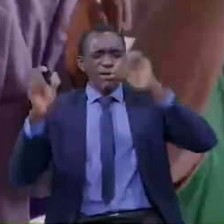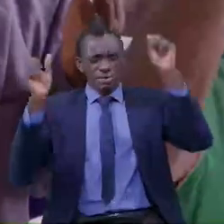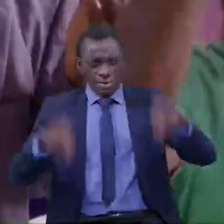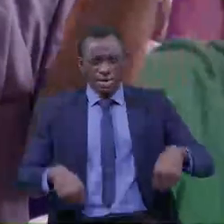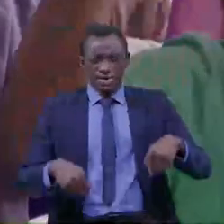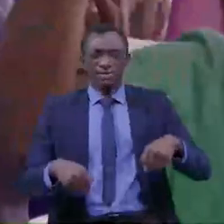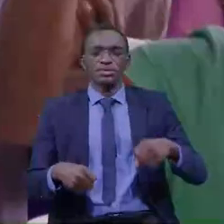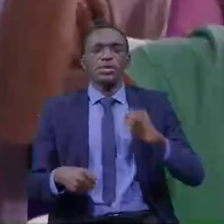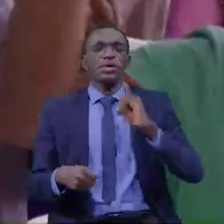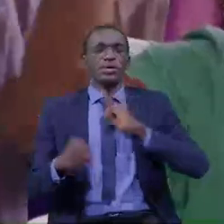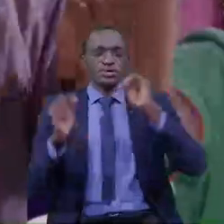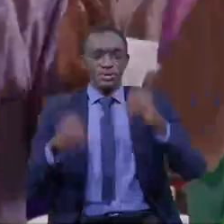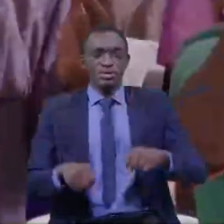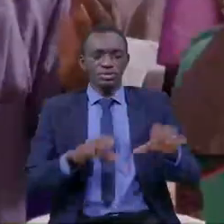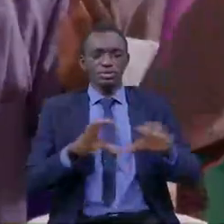Je puis tout.